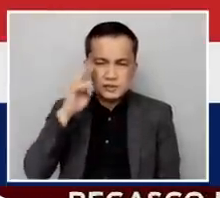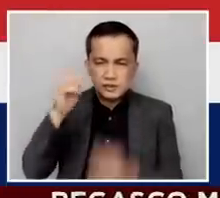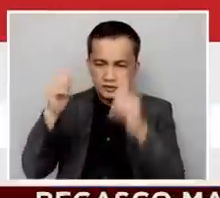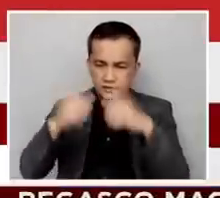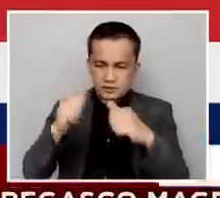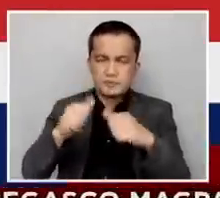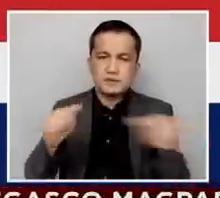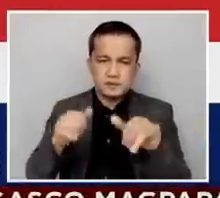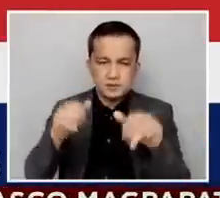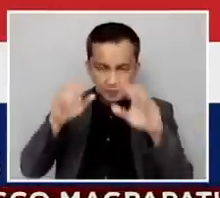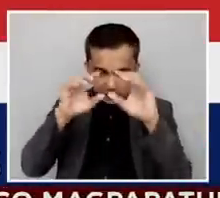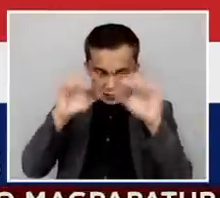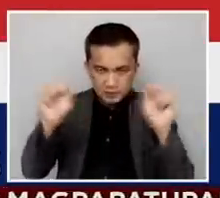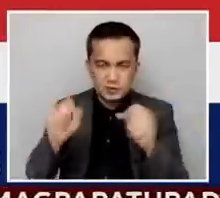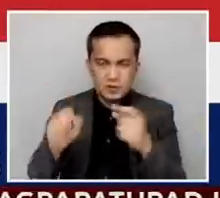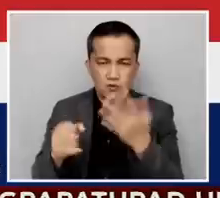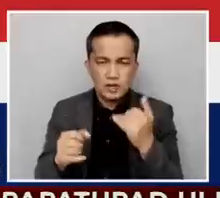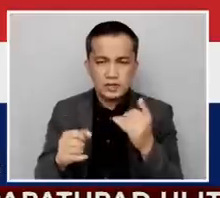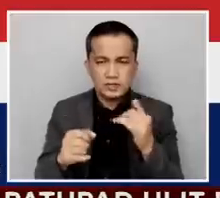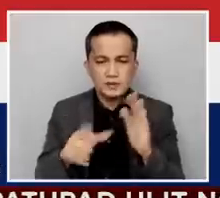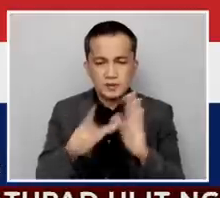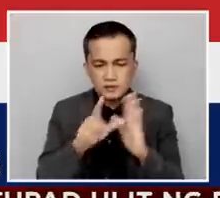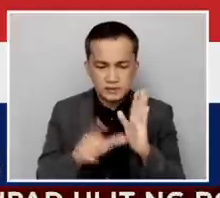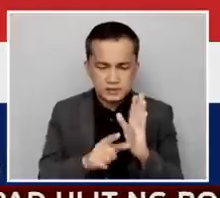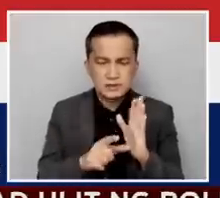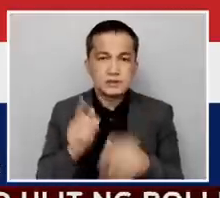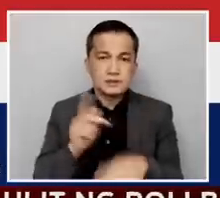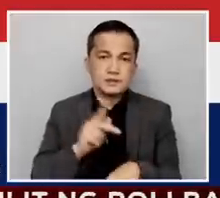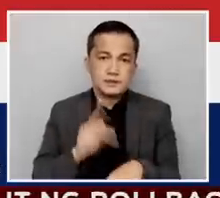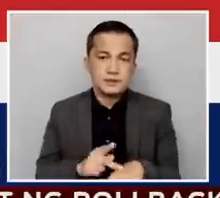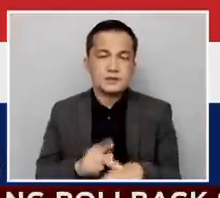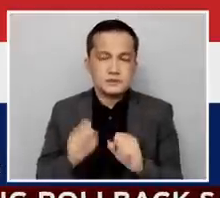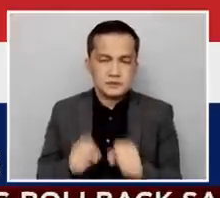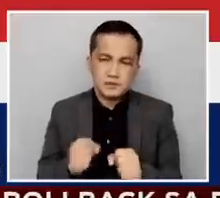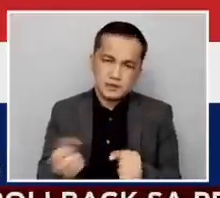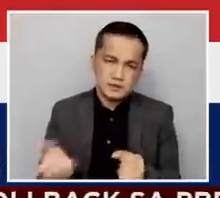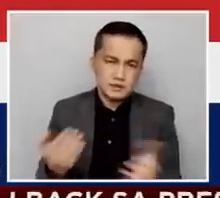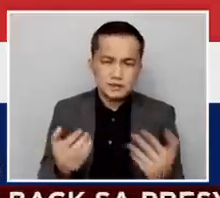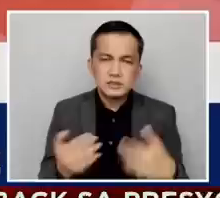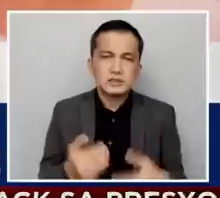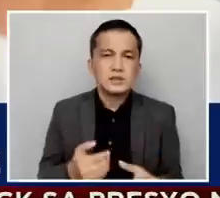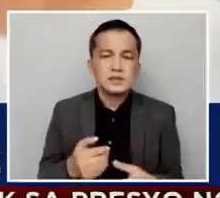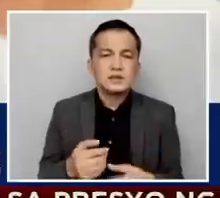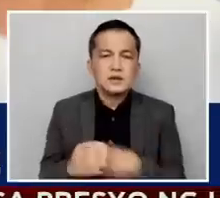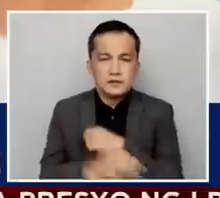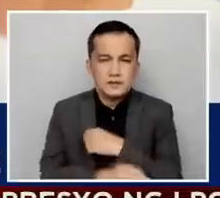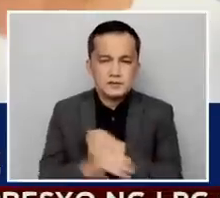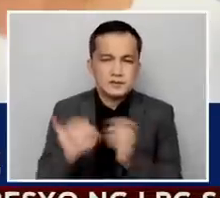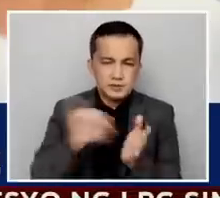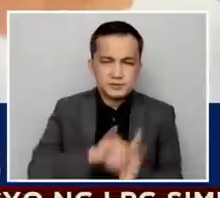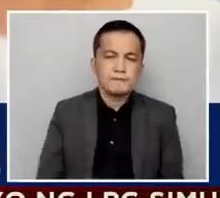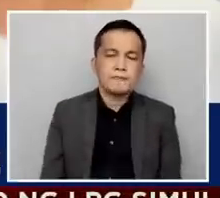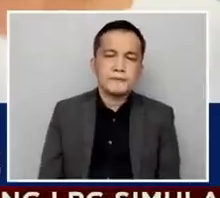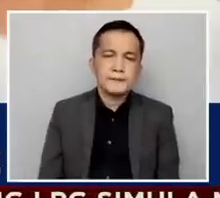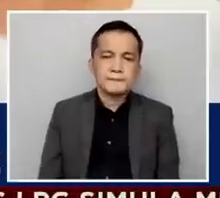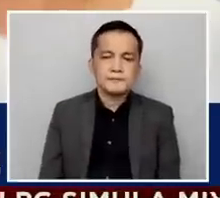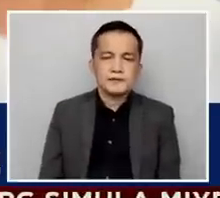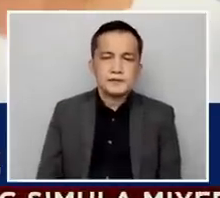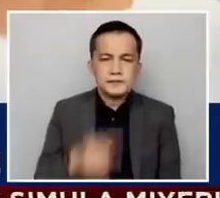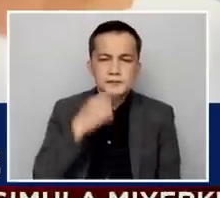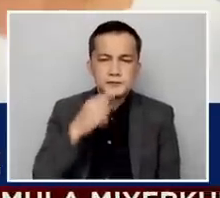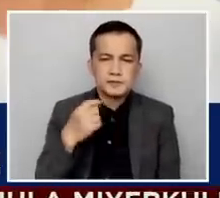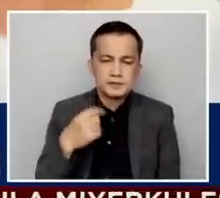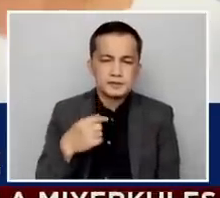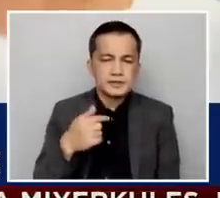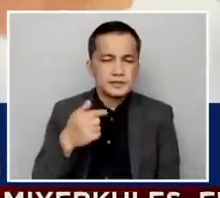Pangulo dahil may mga batas na manaanya ang bansa na panghikayat sa foreign investors. Giit naman ni Senator Grace po,